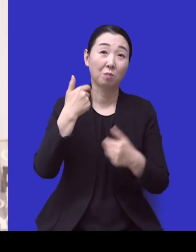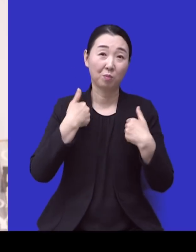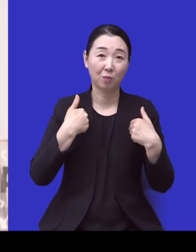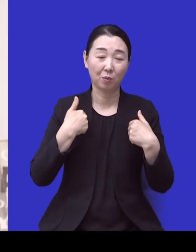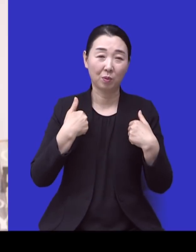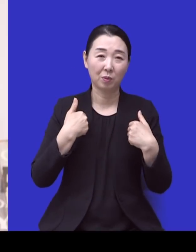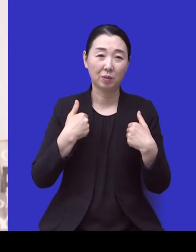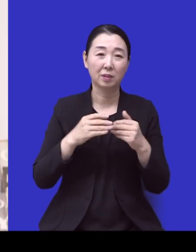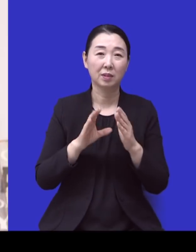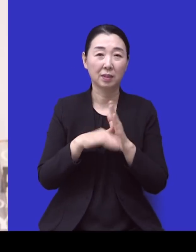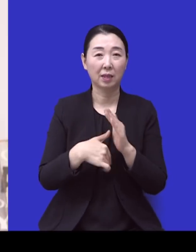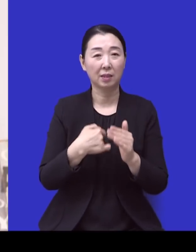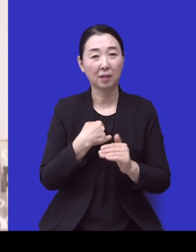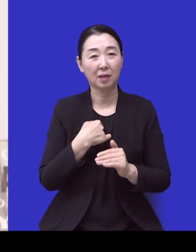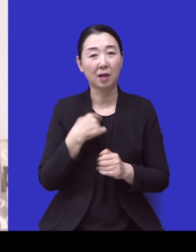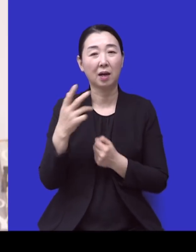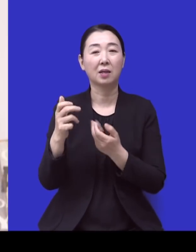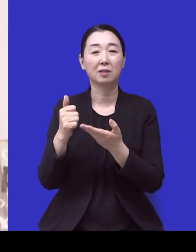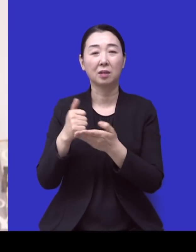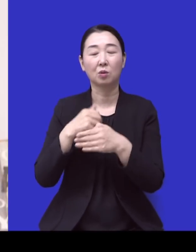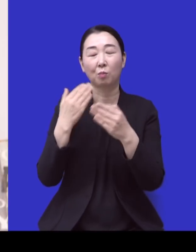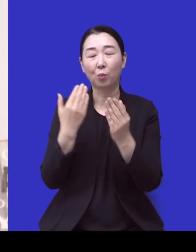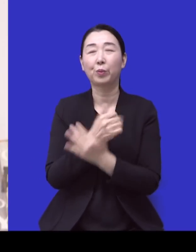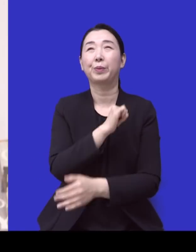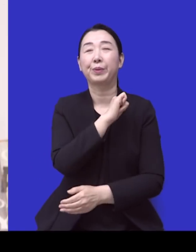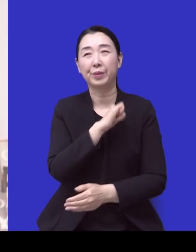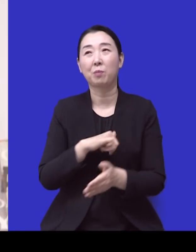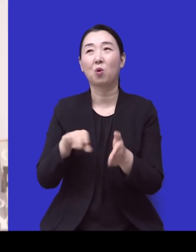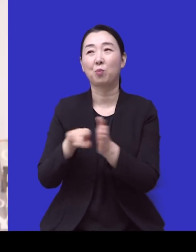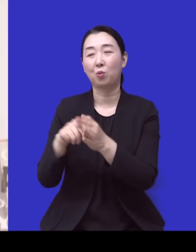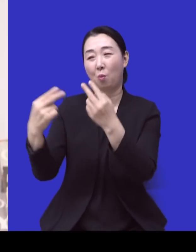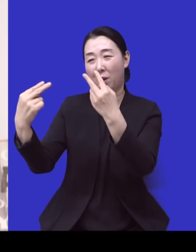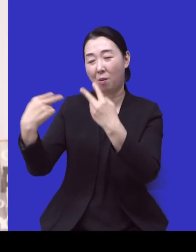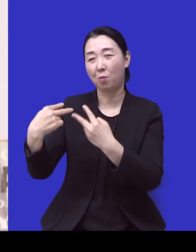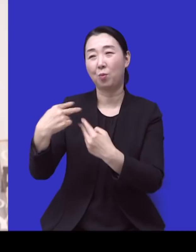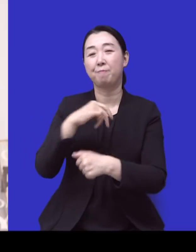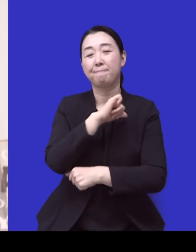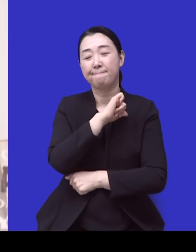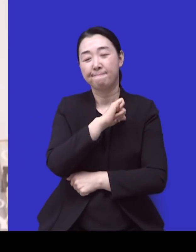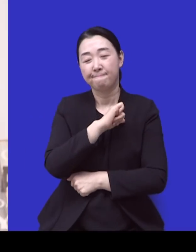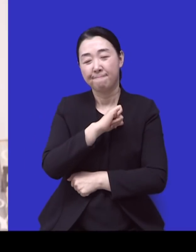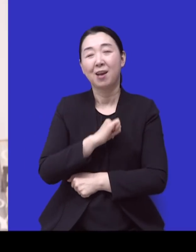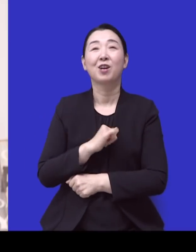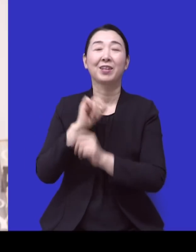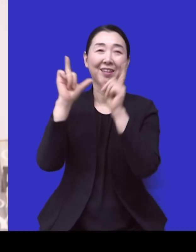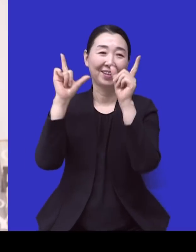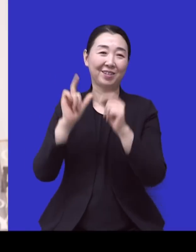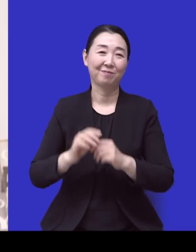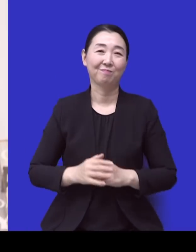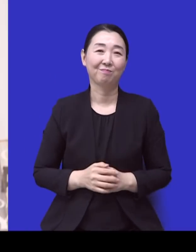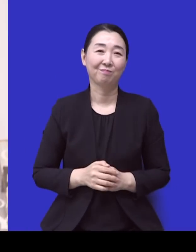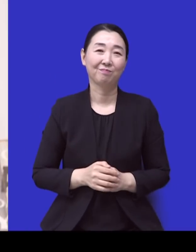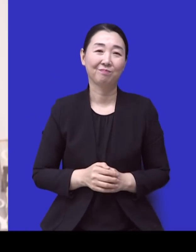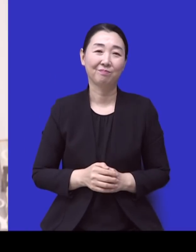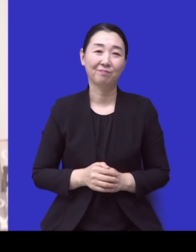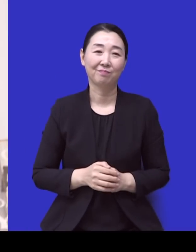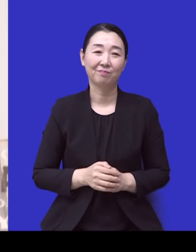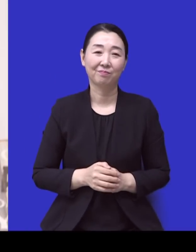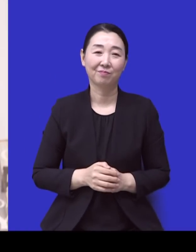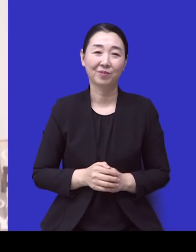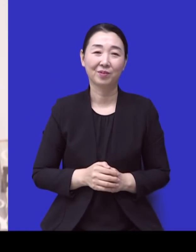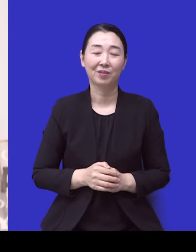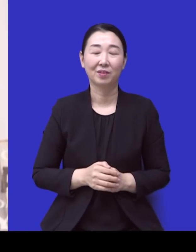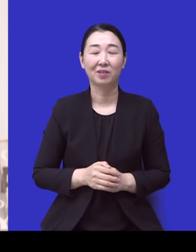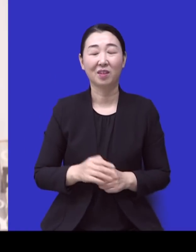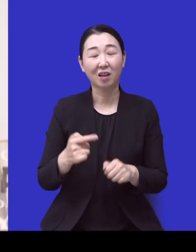네. 그때까지의 저를 하나님께서 다 참고 믿고 바라고 견디셨다는 걸 깨닫게 된 거예요. 그러면서 너무